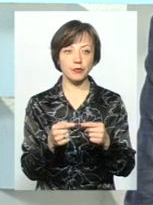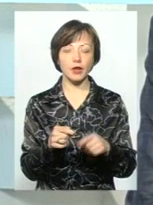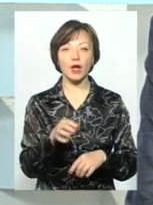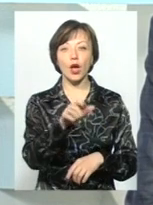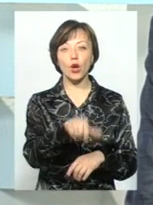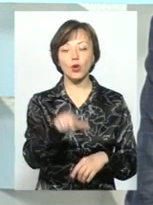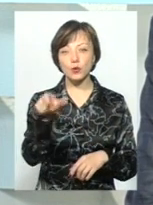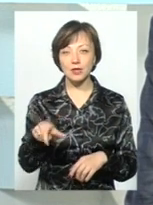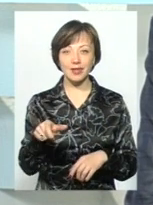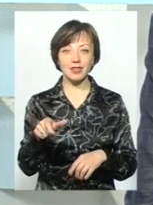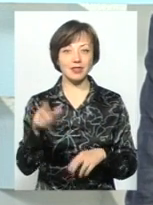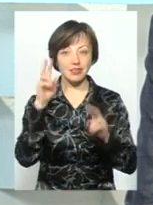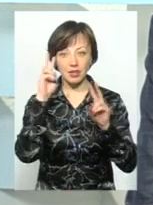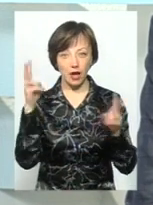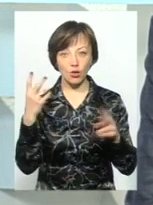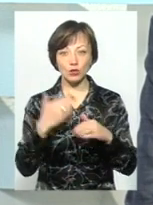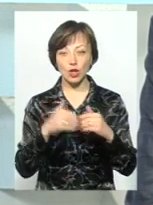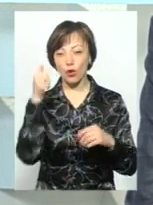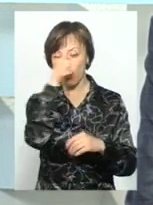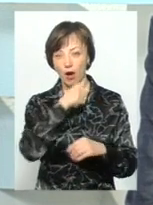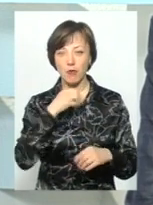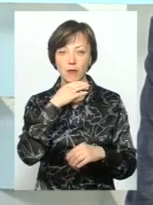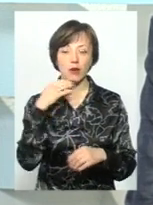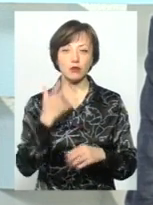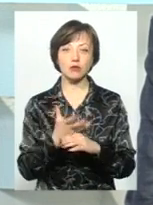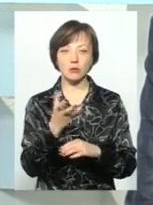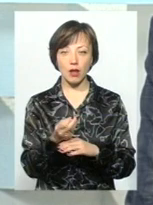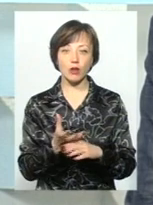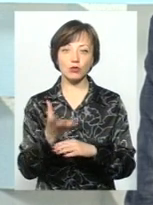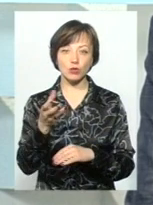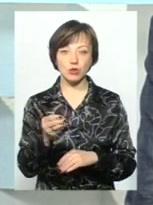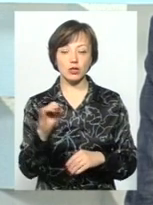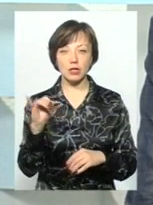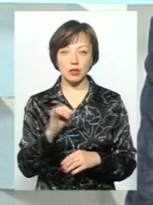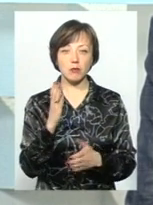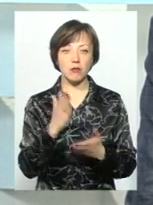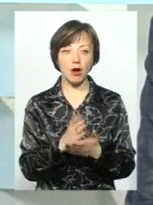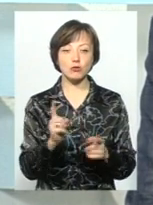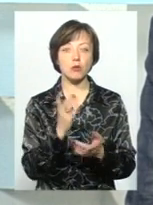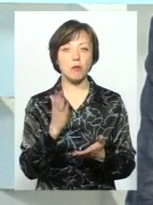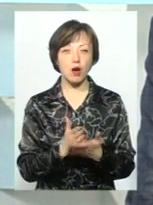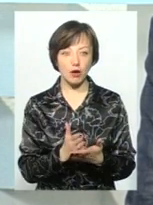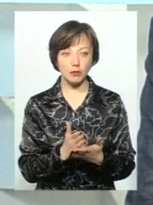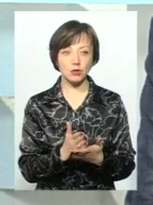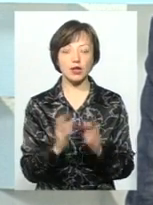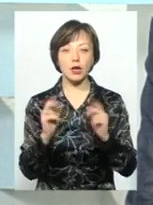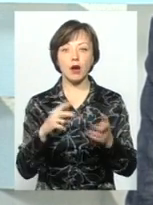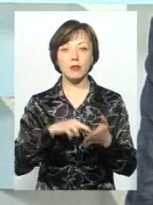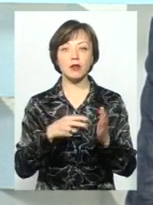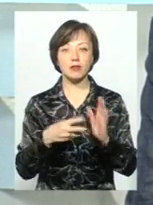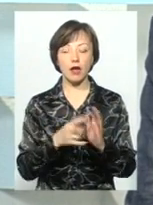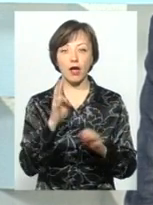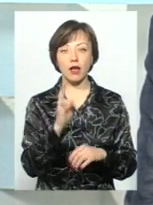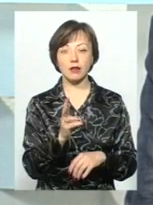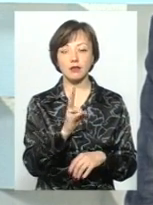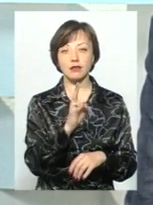споживачі, не знаючи це, вже роками сплачують і, кажемо, маємо то, що маємо, як планувалося НКРЕ